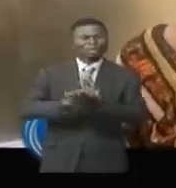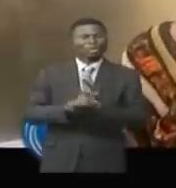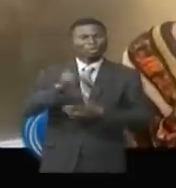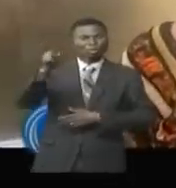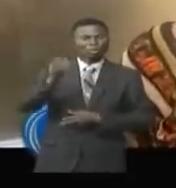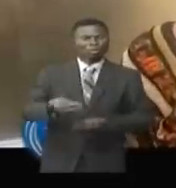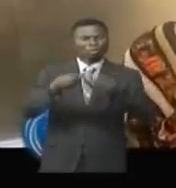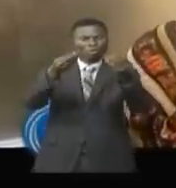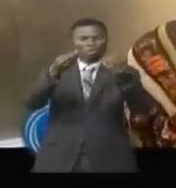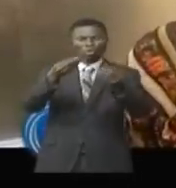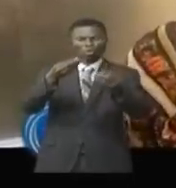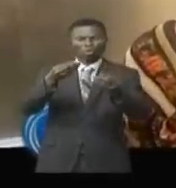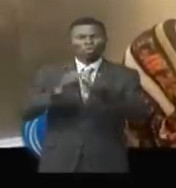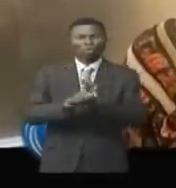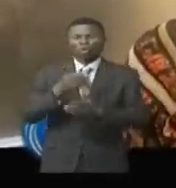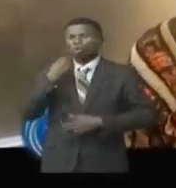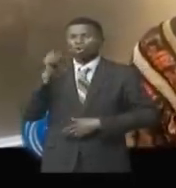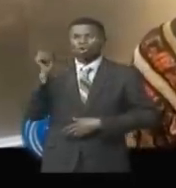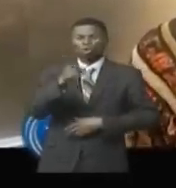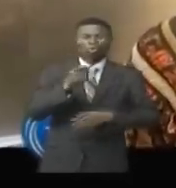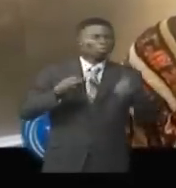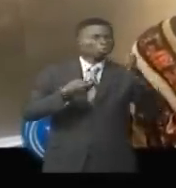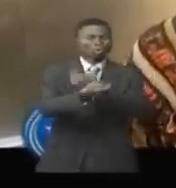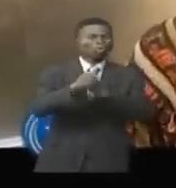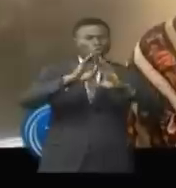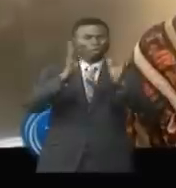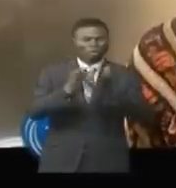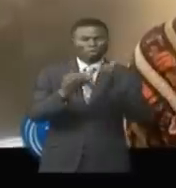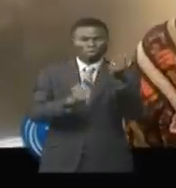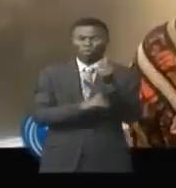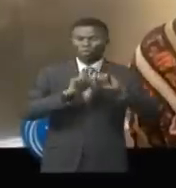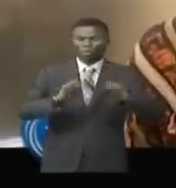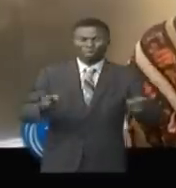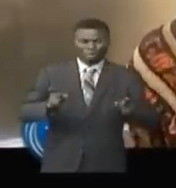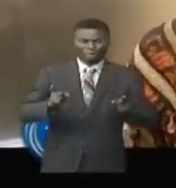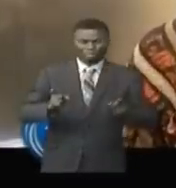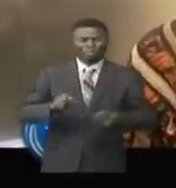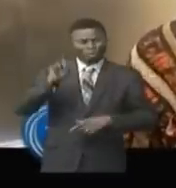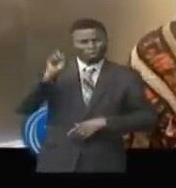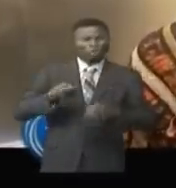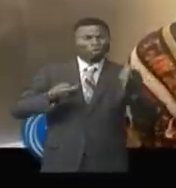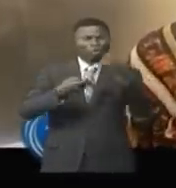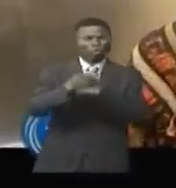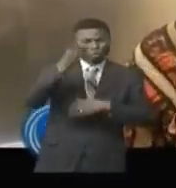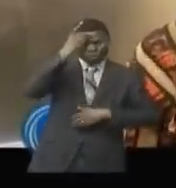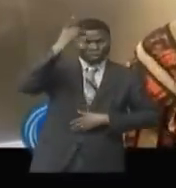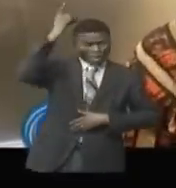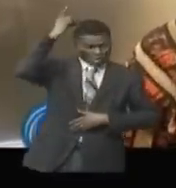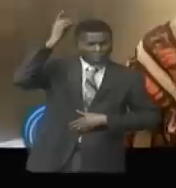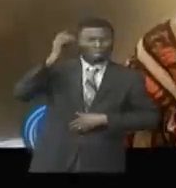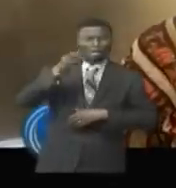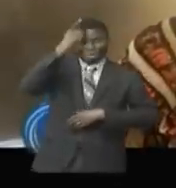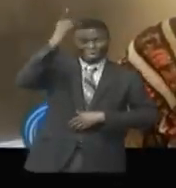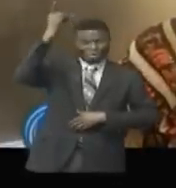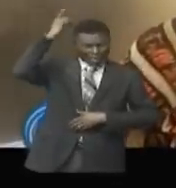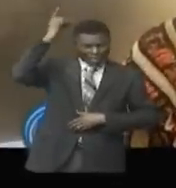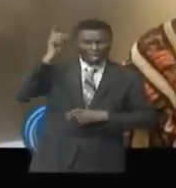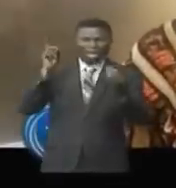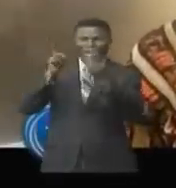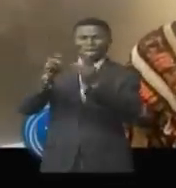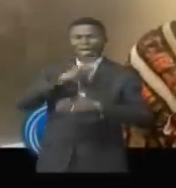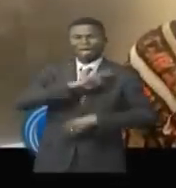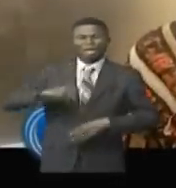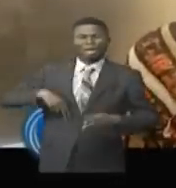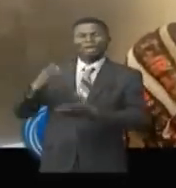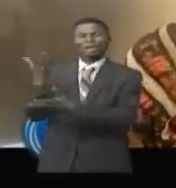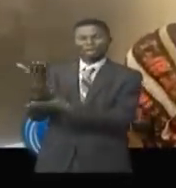donné l'ordre de tuer tout le monde, malgré ça qu'on devait tuer aussi Daniel. Mais il est parti quand même voir les rois pour